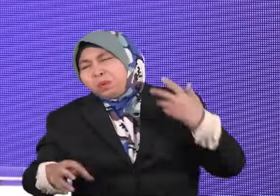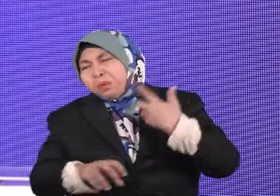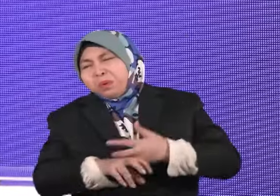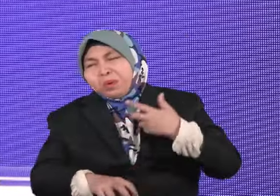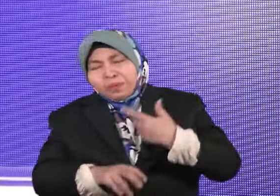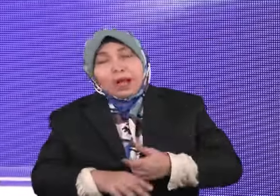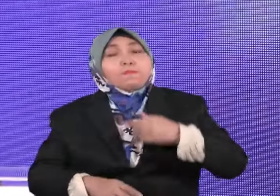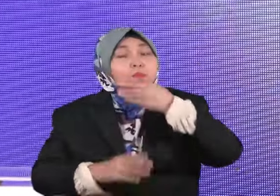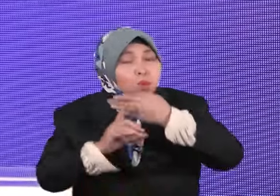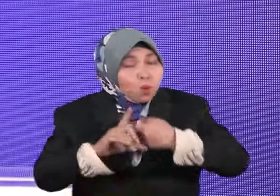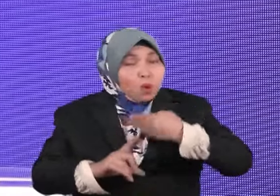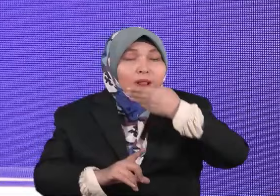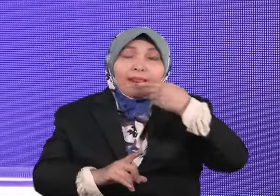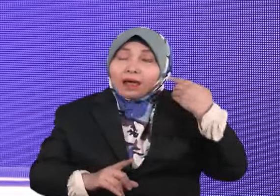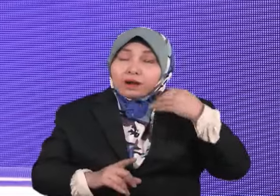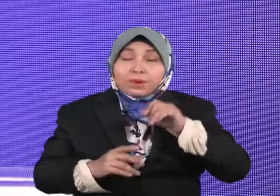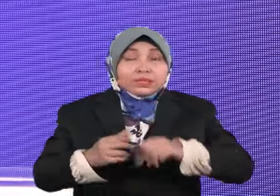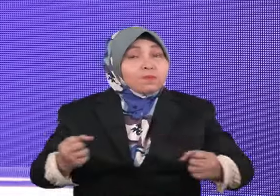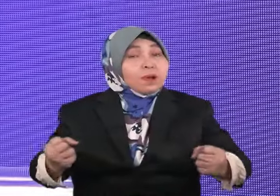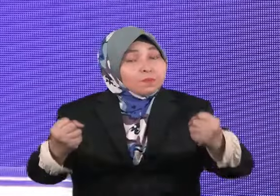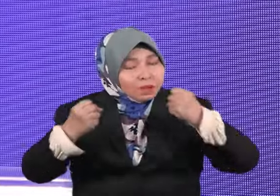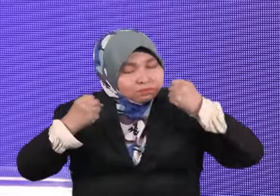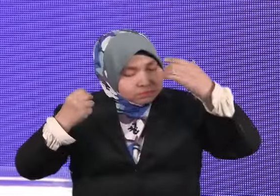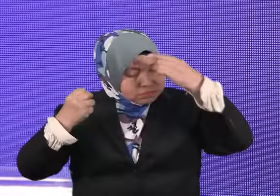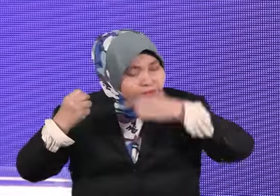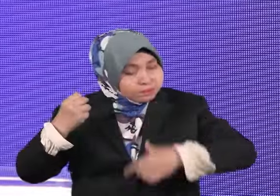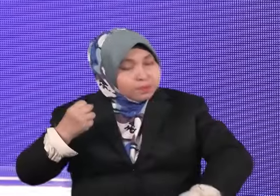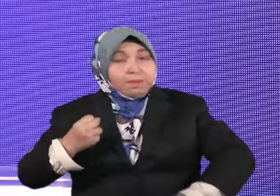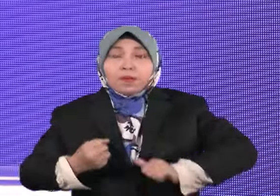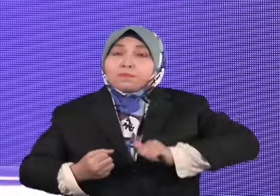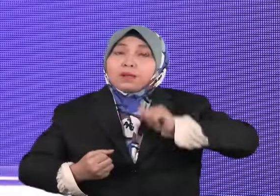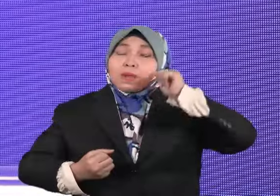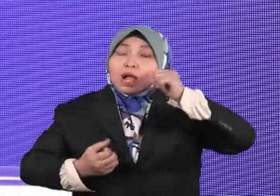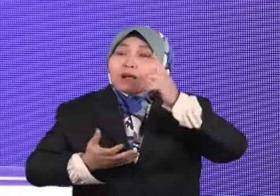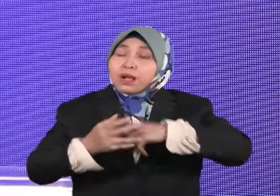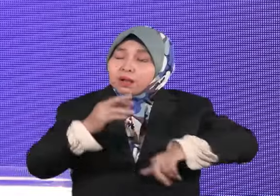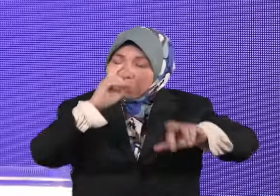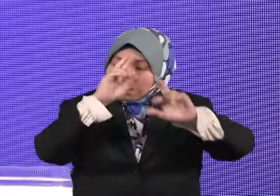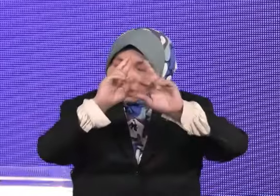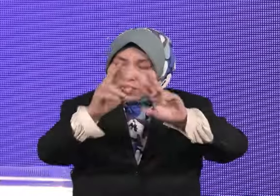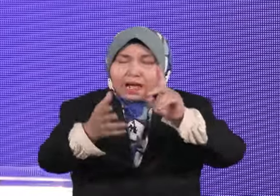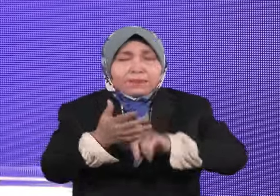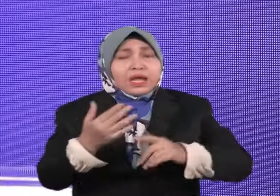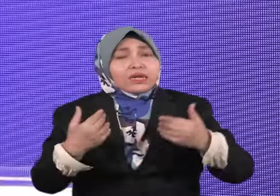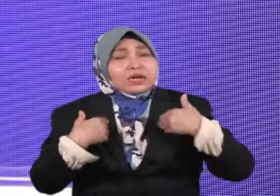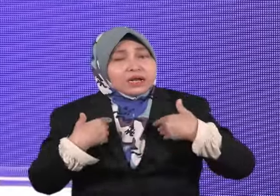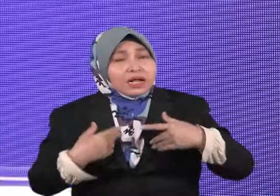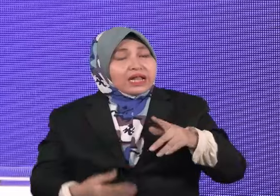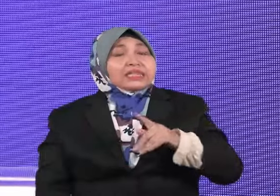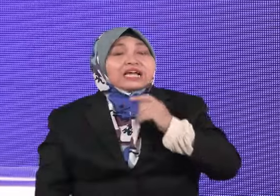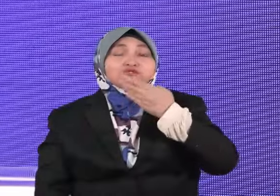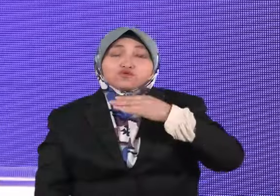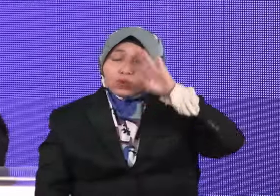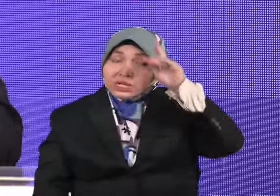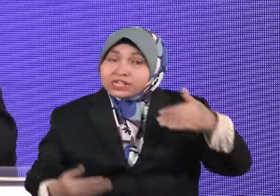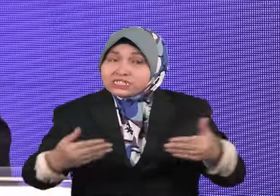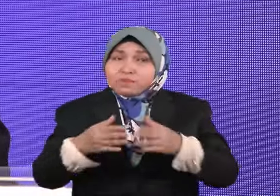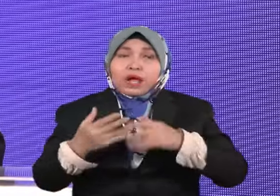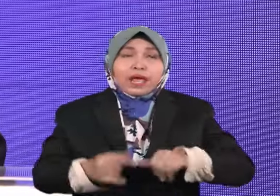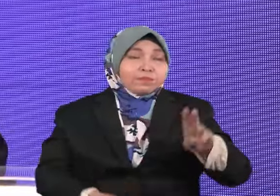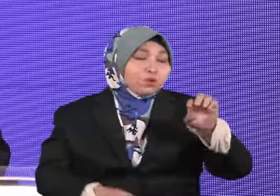adalah bulan untuk menguatkan balik jati diri, menghargai apa yang ada. Istilah dalam bahasa Arabnya tashkurun. Kita sambung lagi selepas ini, My